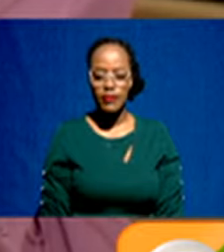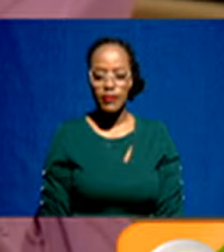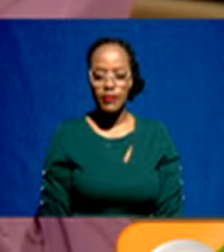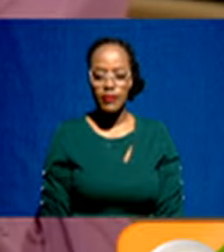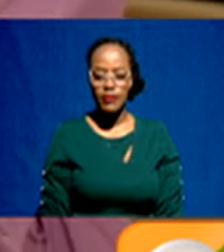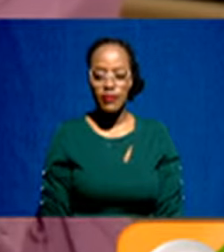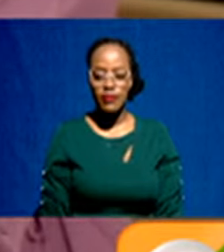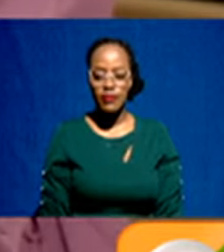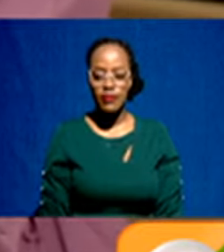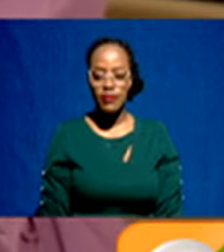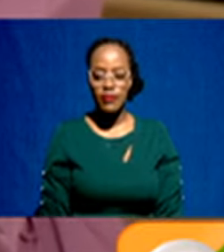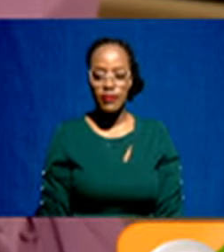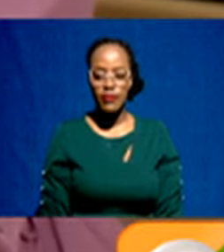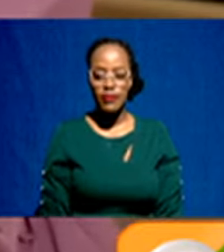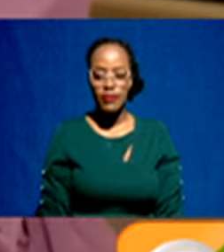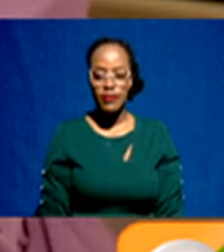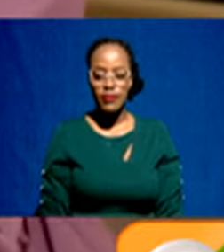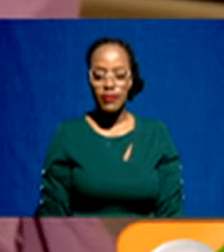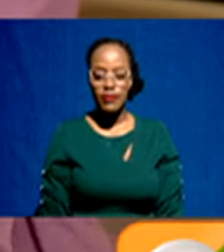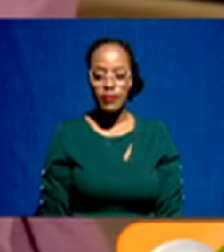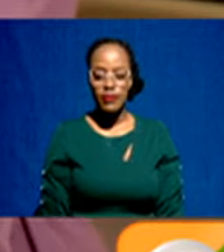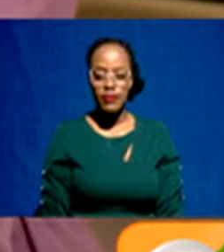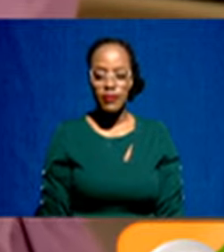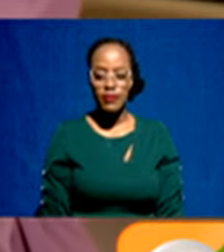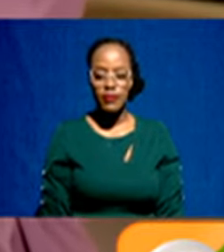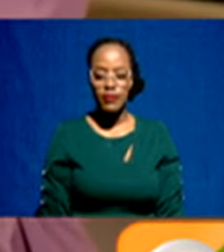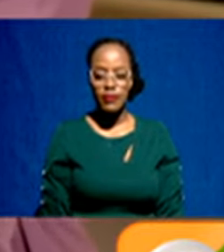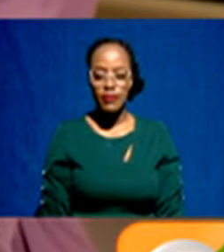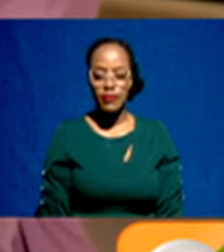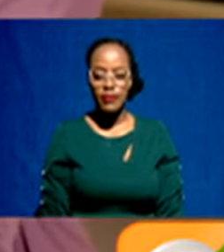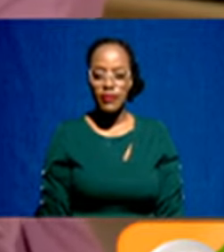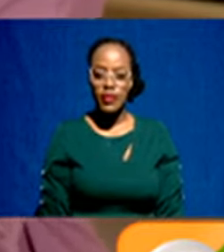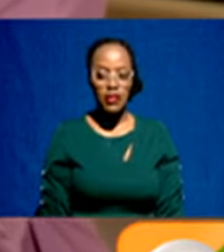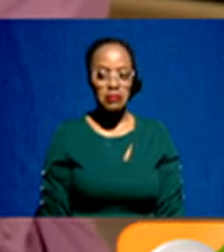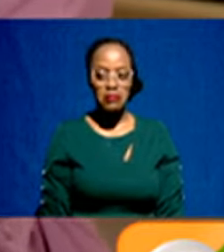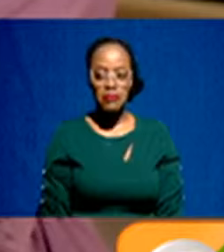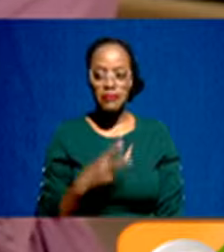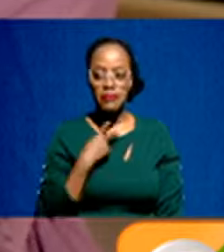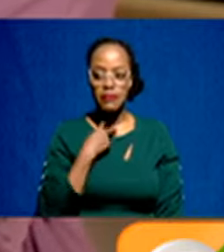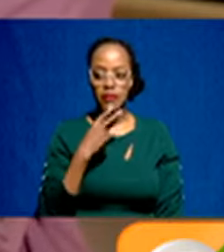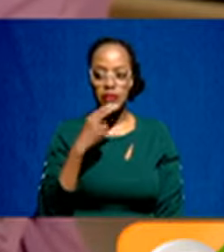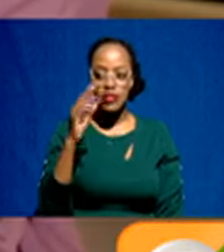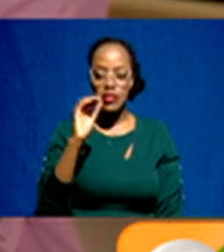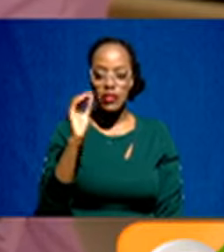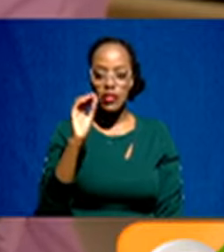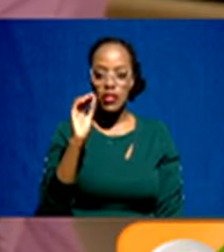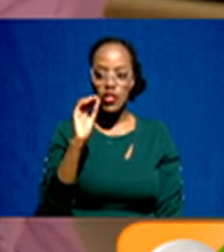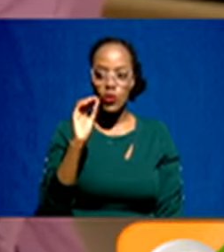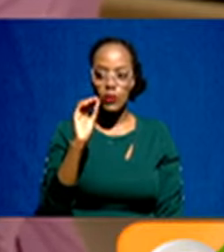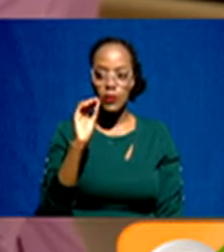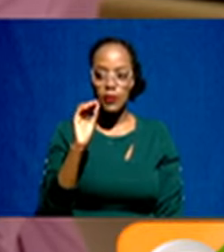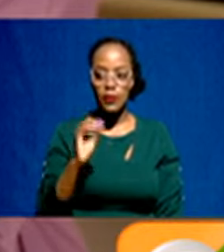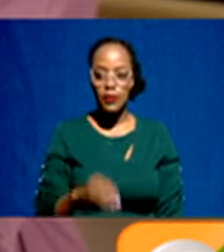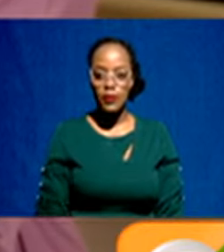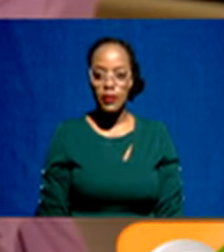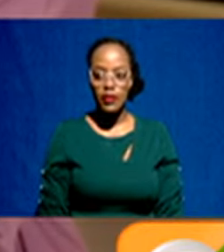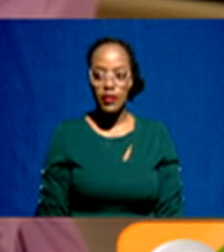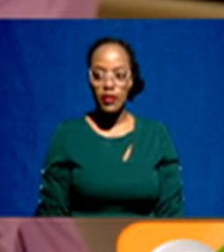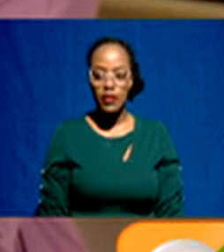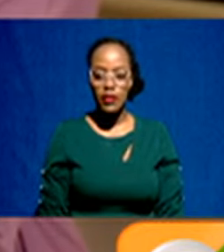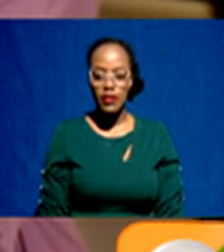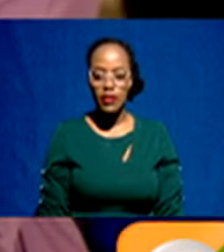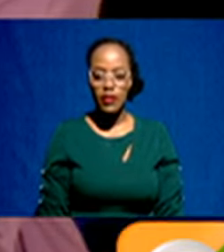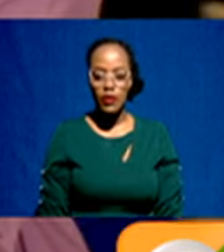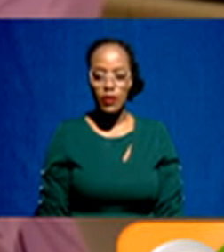Na mkatibu wa wizara hiyo Paul Rono ameitaka NCPB kuwapa wakulima wote walioathirika mbolea mbadala